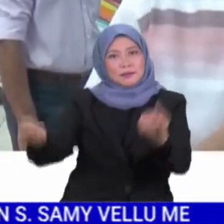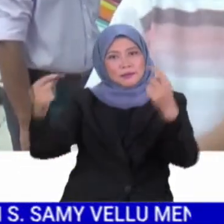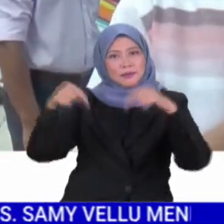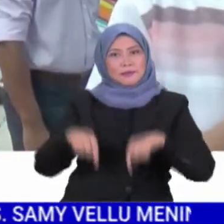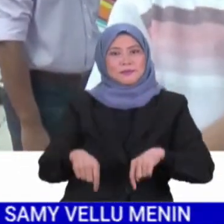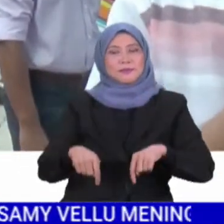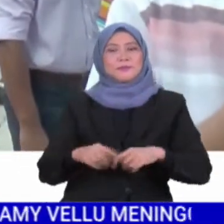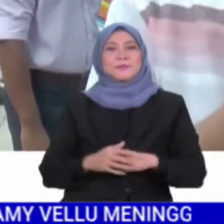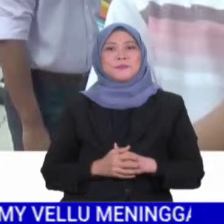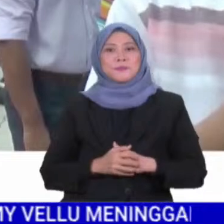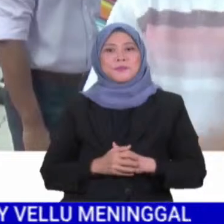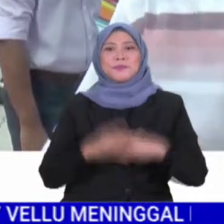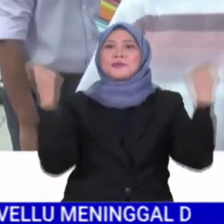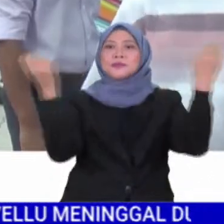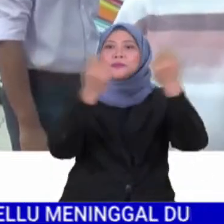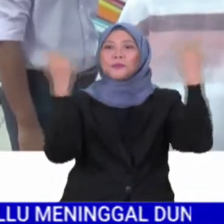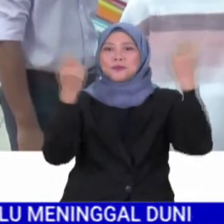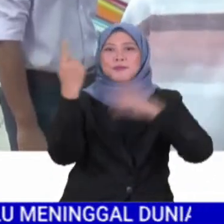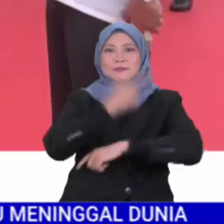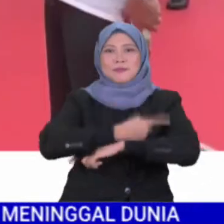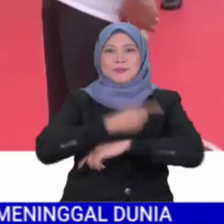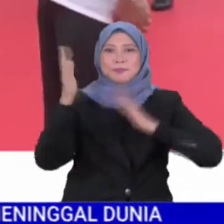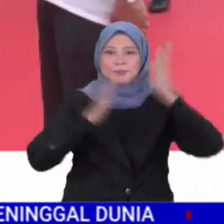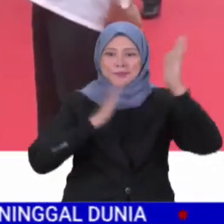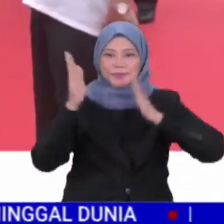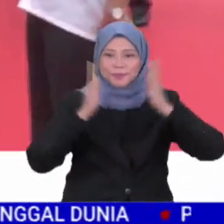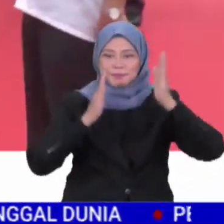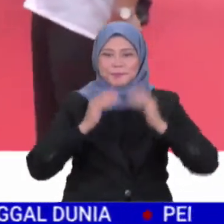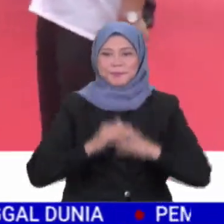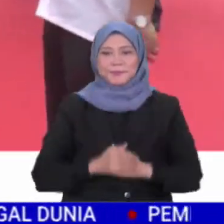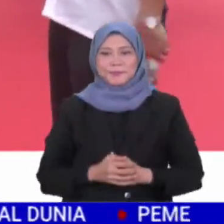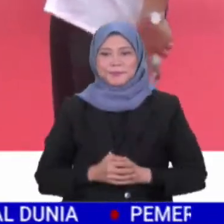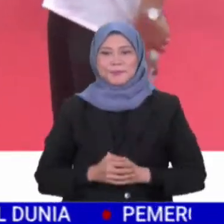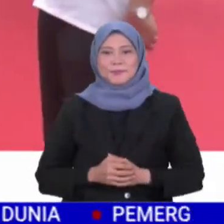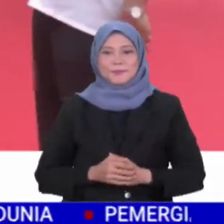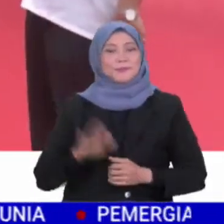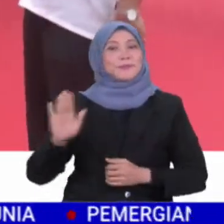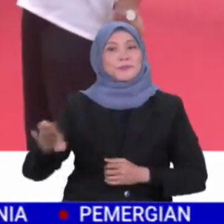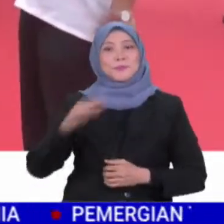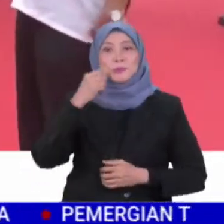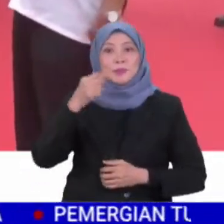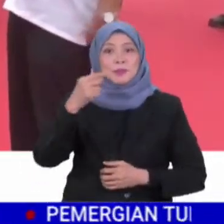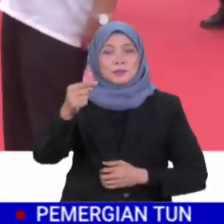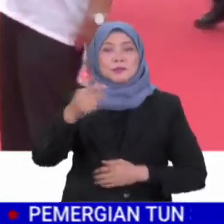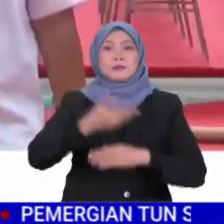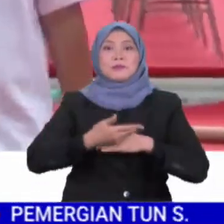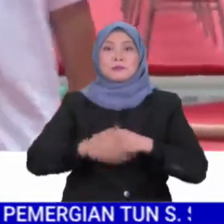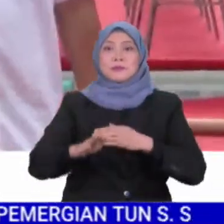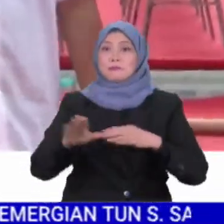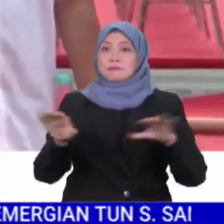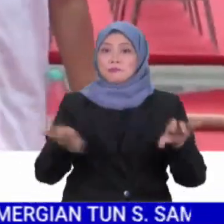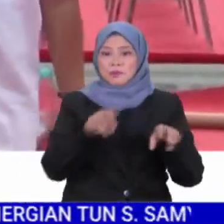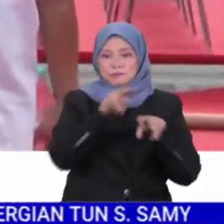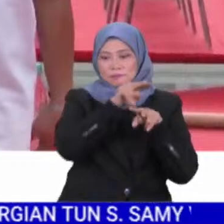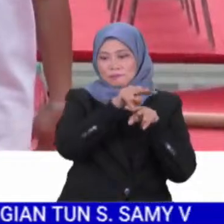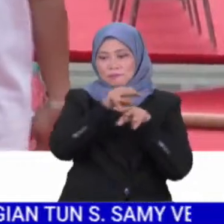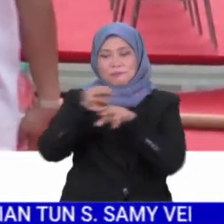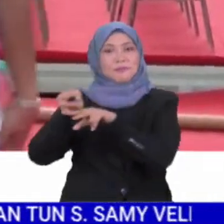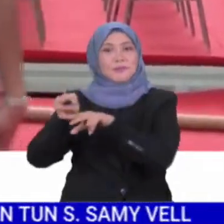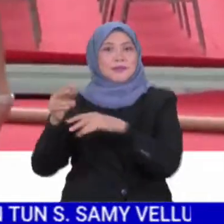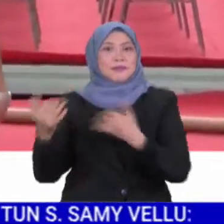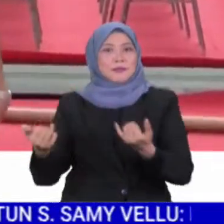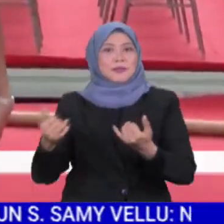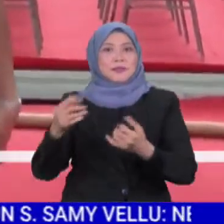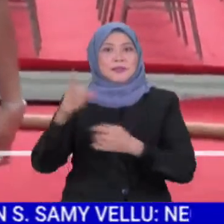hadir sempena sambutan Hari Malaysia ini. Beliau berkata demikian selepas melakukan tinjauan di